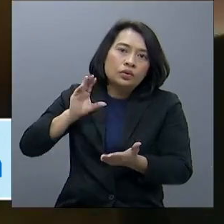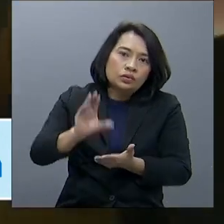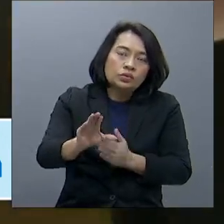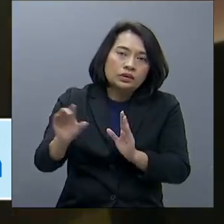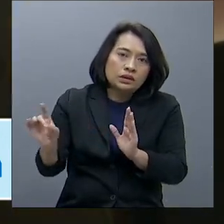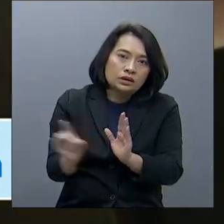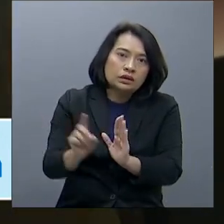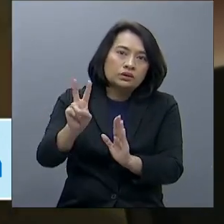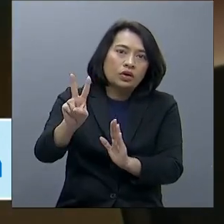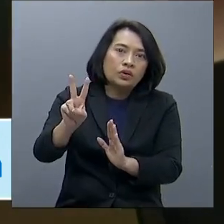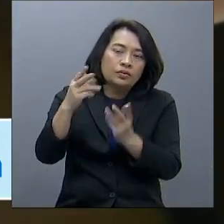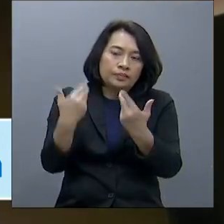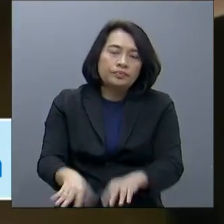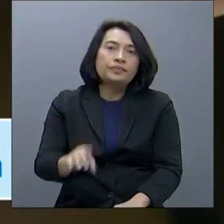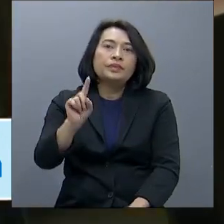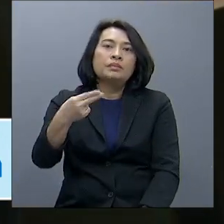มากหน่อยลงทุนไปอีก